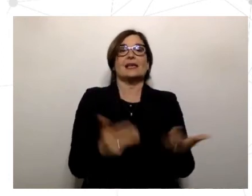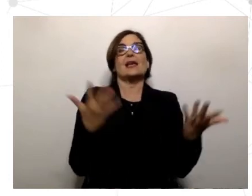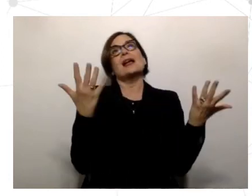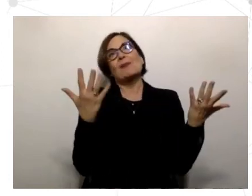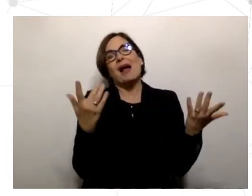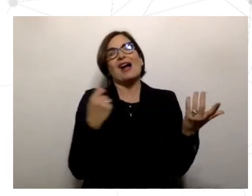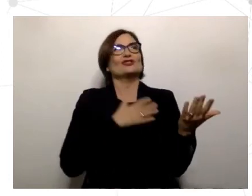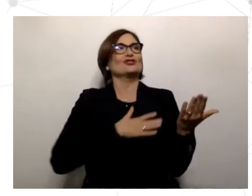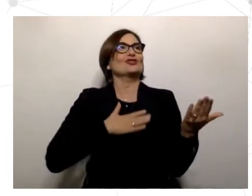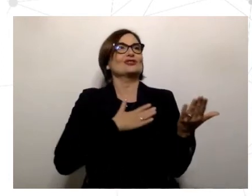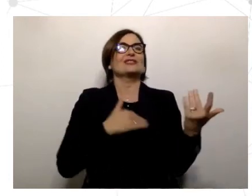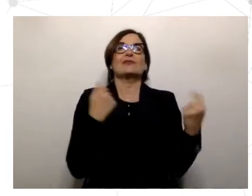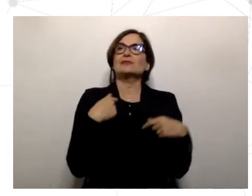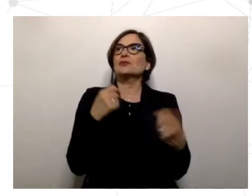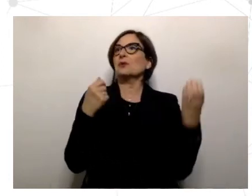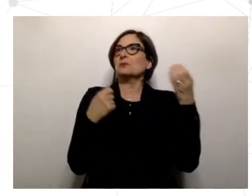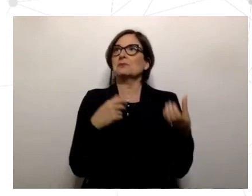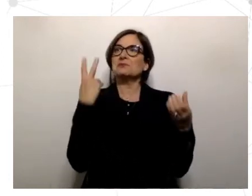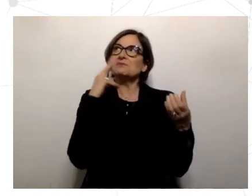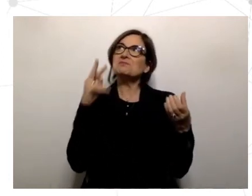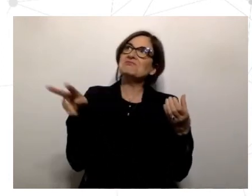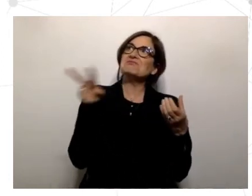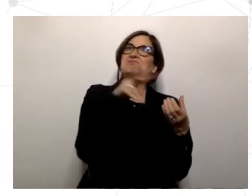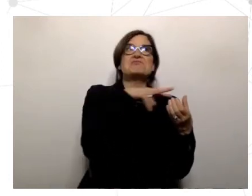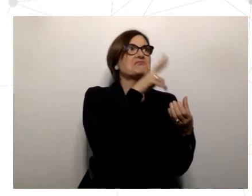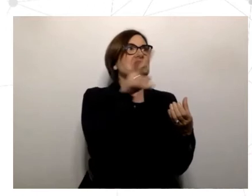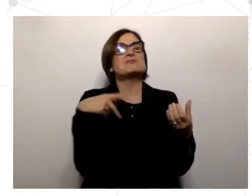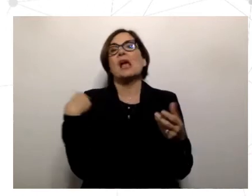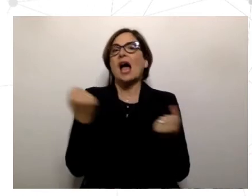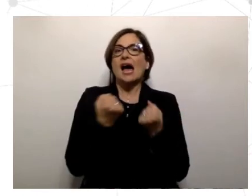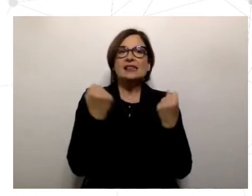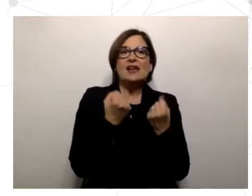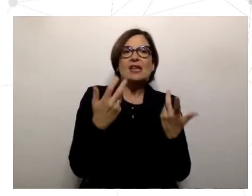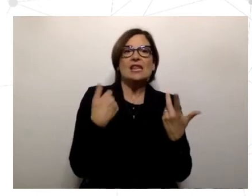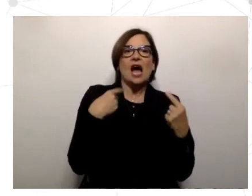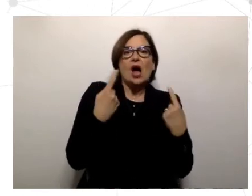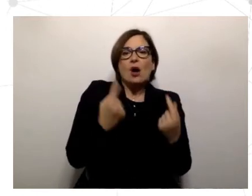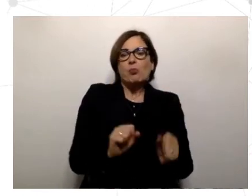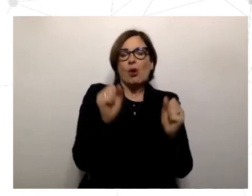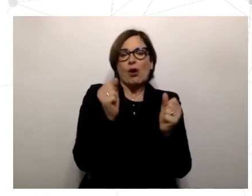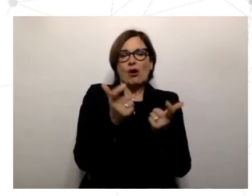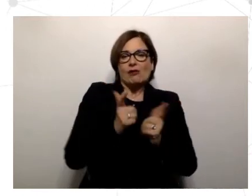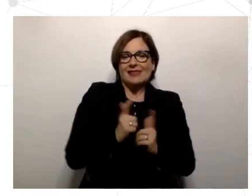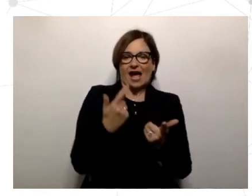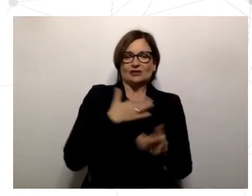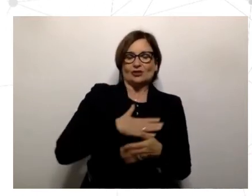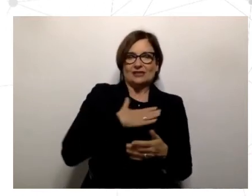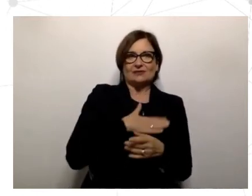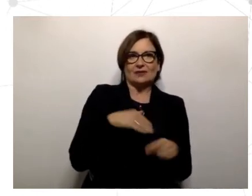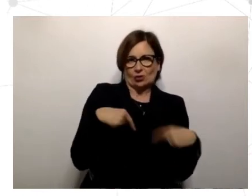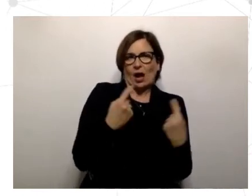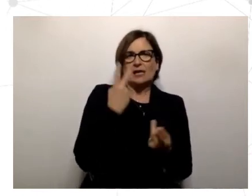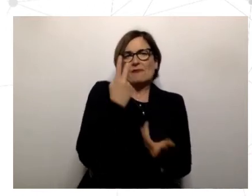maggiori soddisfazioni, compiere attività che ci danno più soddisfazioni.